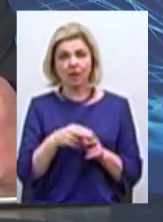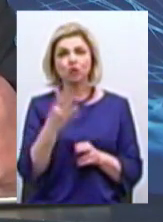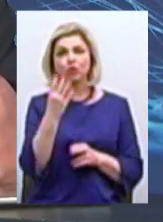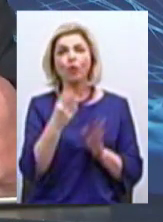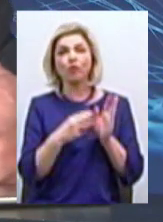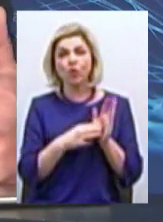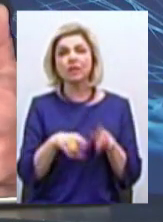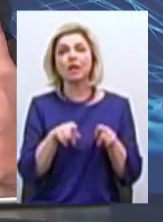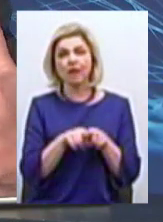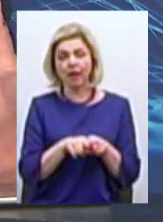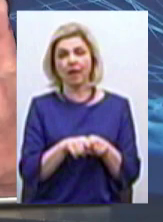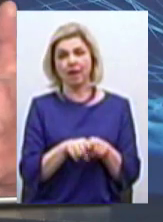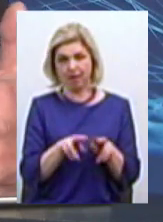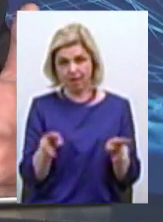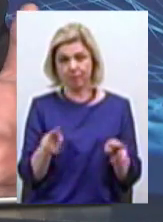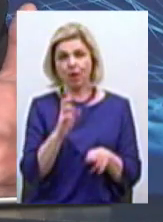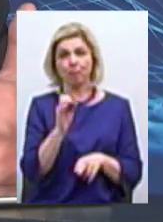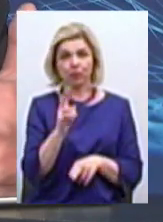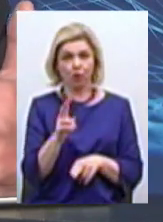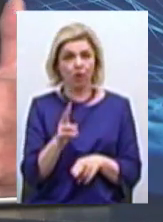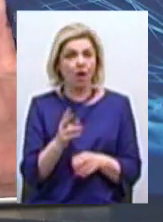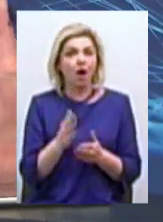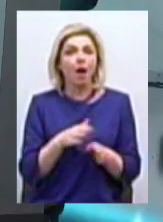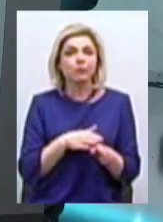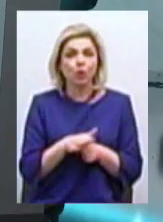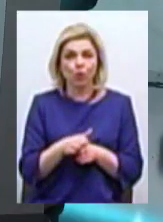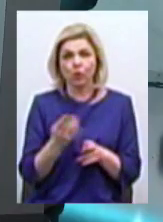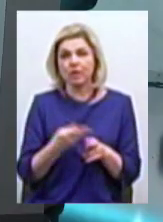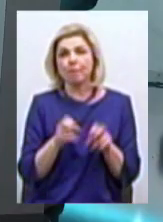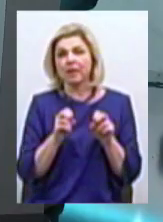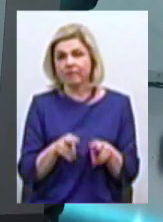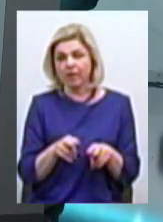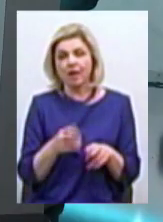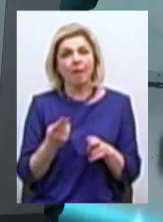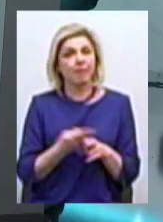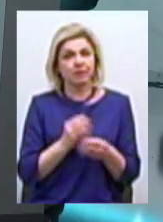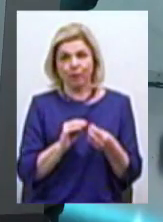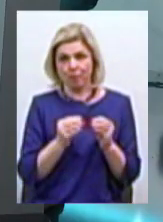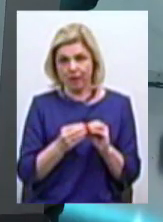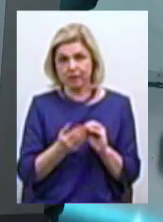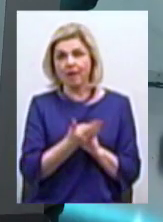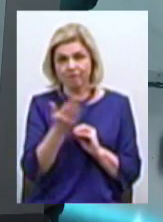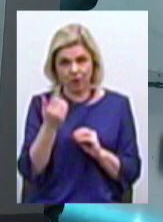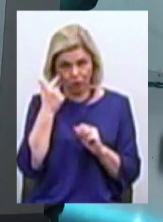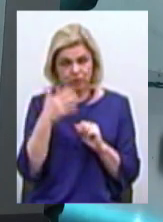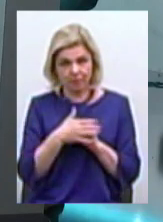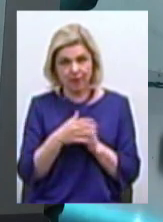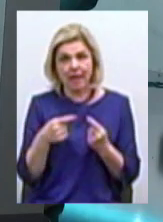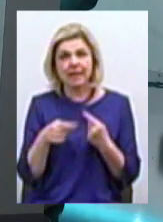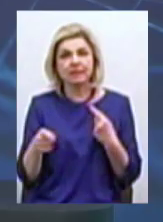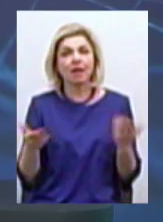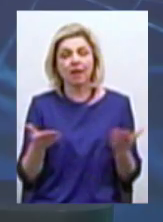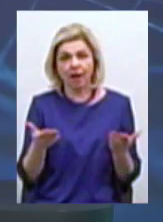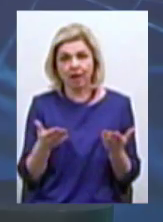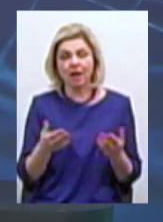блоків, абсолютно безпечних, абсолютно безпроблематичних. Ви розумієте, різниця величезна.